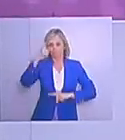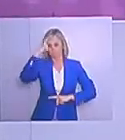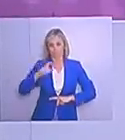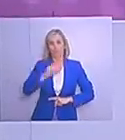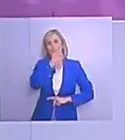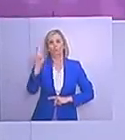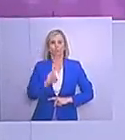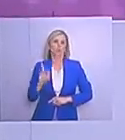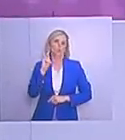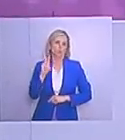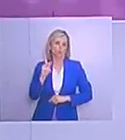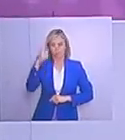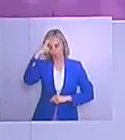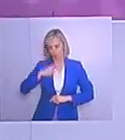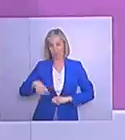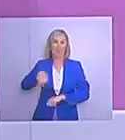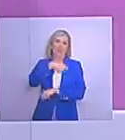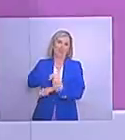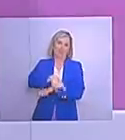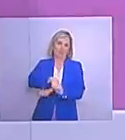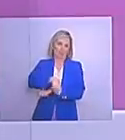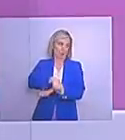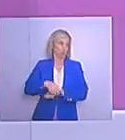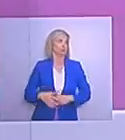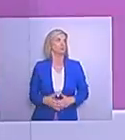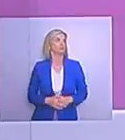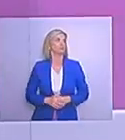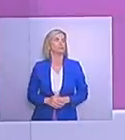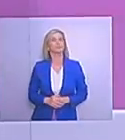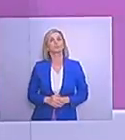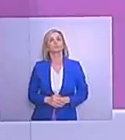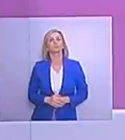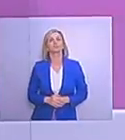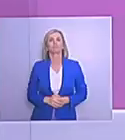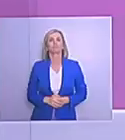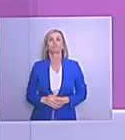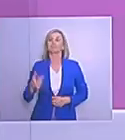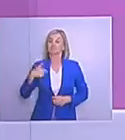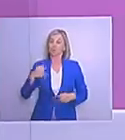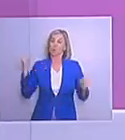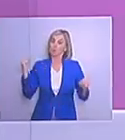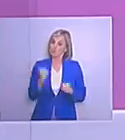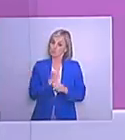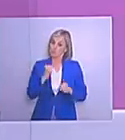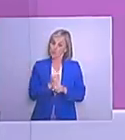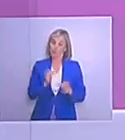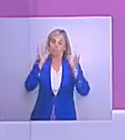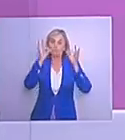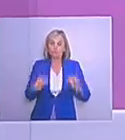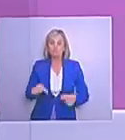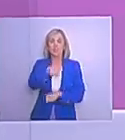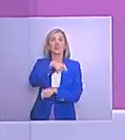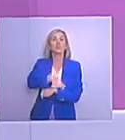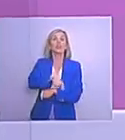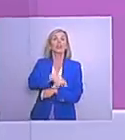Η κυρία Κωνσταντοπούλου μου είπε ότι όχι σε μένα. Σε μένα είπε αυτά τα πράγματα για τον κύριο Μπιμπίλα, ότι ήταν